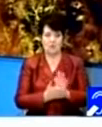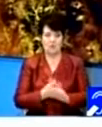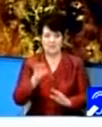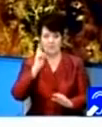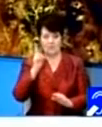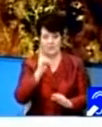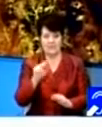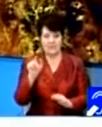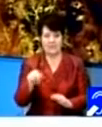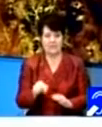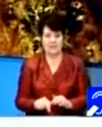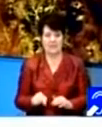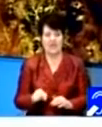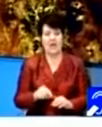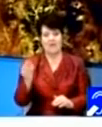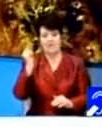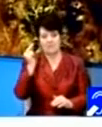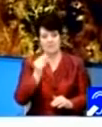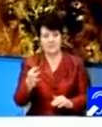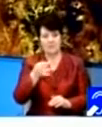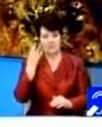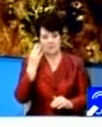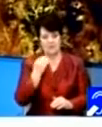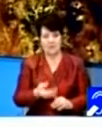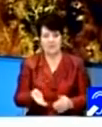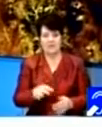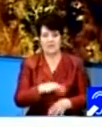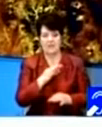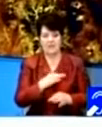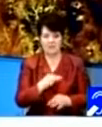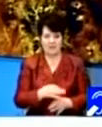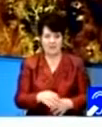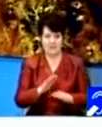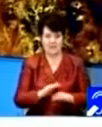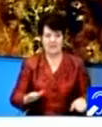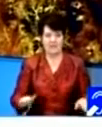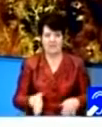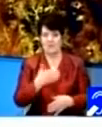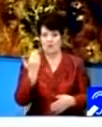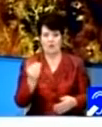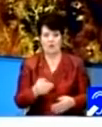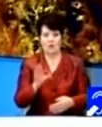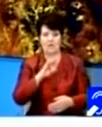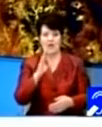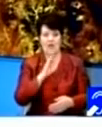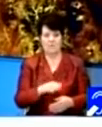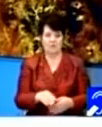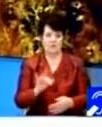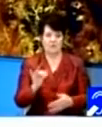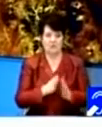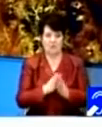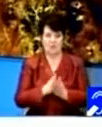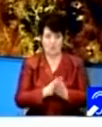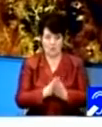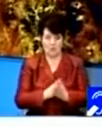din instituțiile de învățământ din Republica Moldova rămâne alarmantă. Elevii nu au parte de intimitate și nici de apă curentă și săpun.